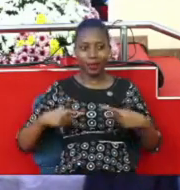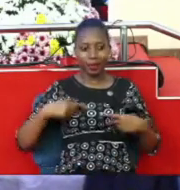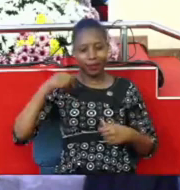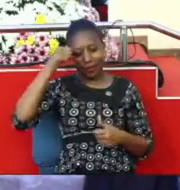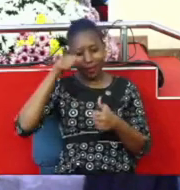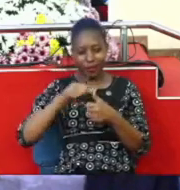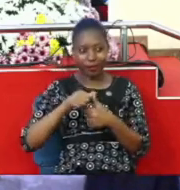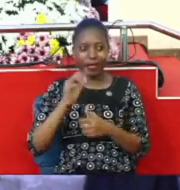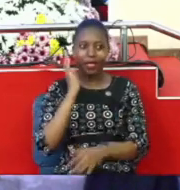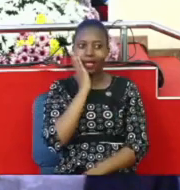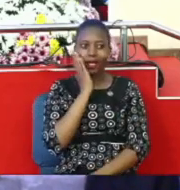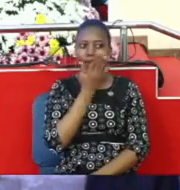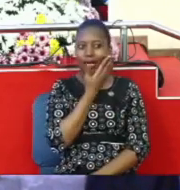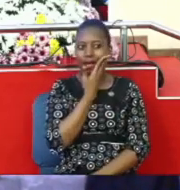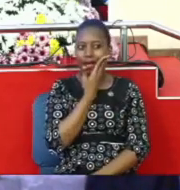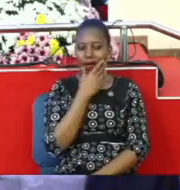wapi.